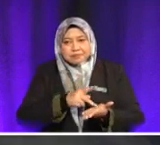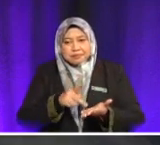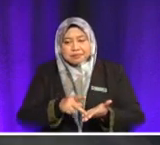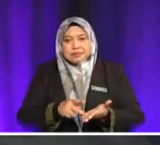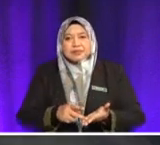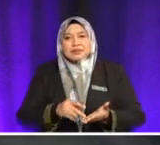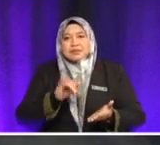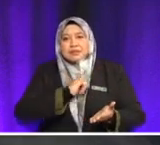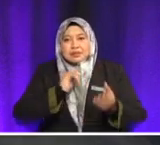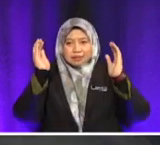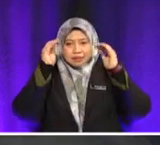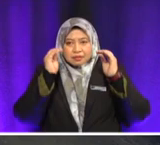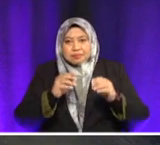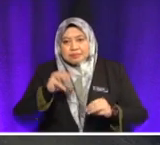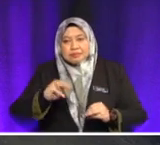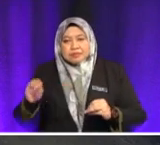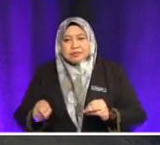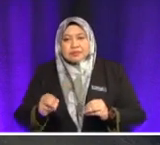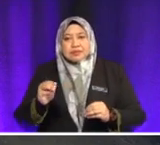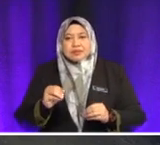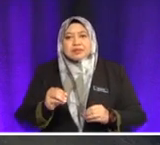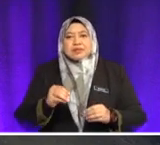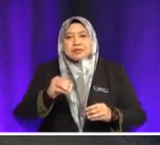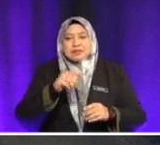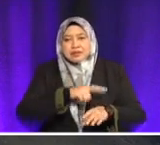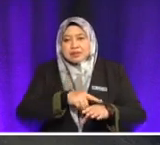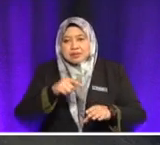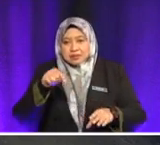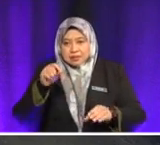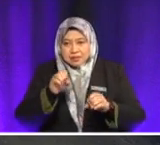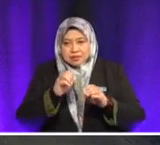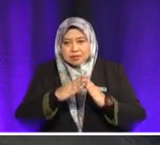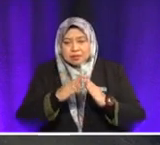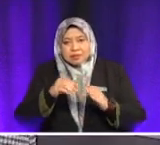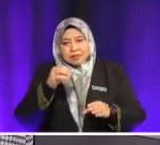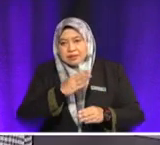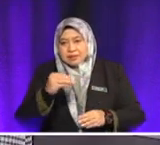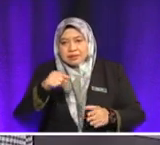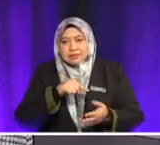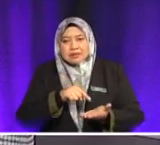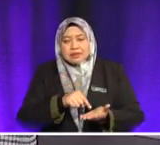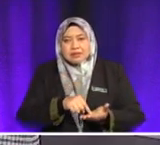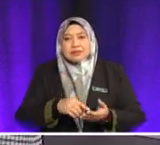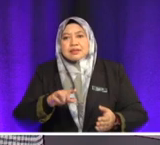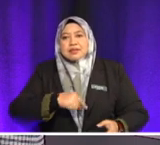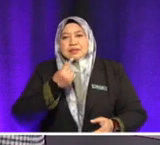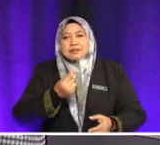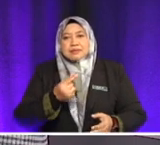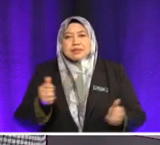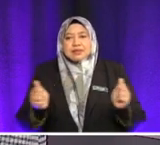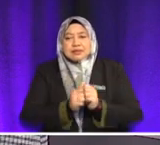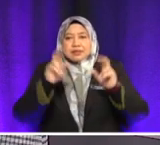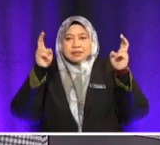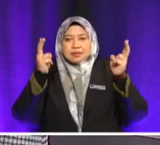kita harap lah anak-anak muda kita di Jimmy dan juga enjoy ataupun bergembira dengan tajuk noken ini